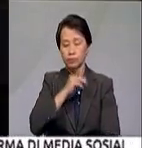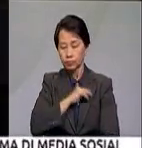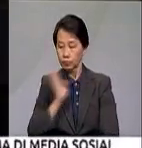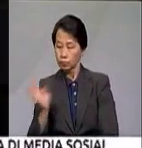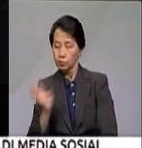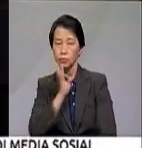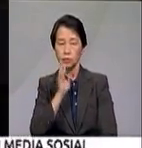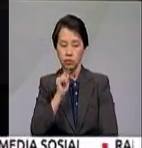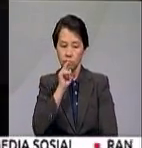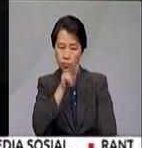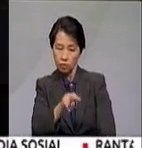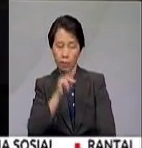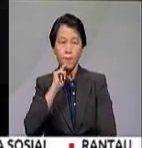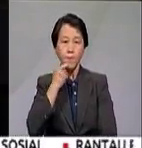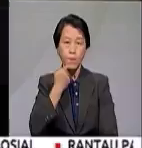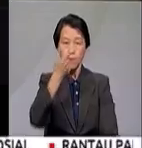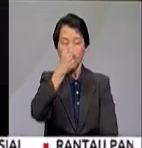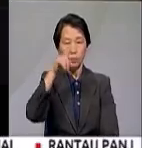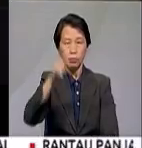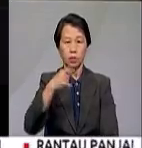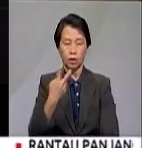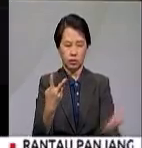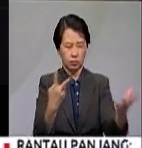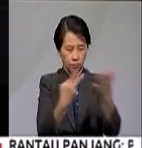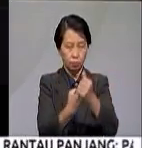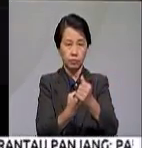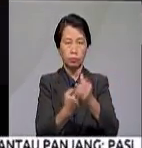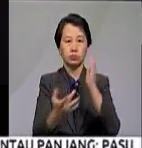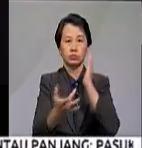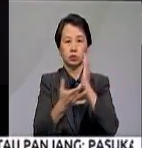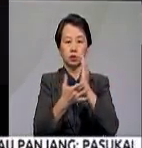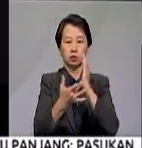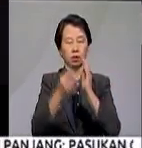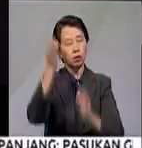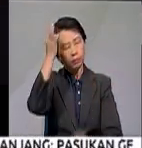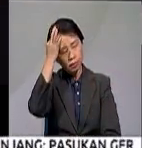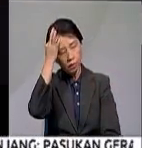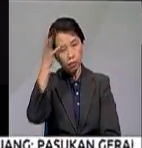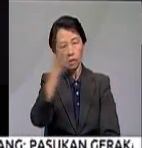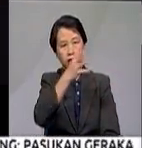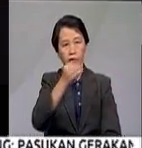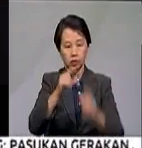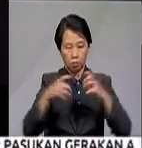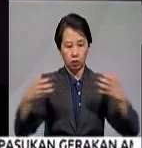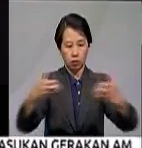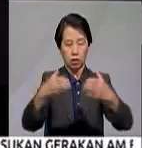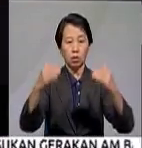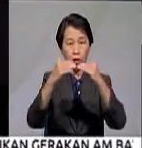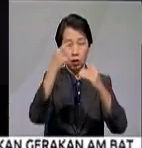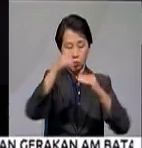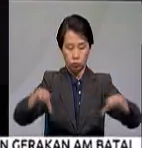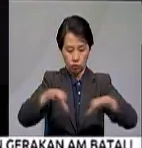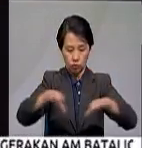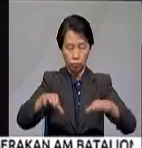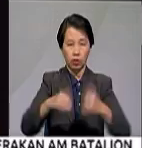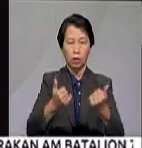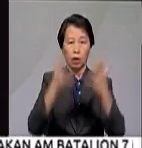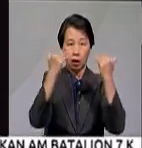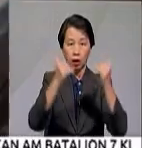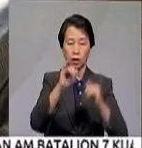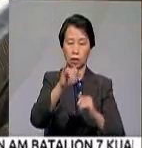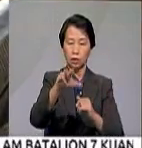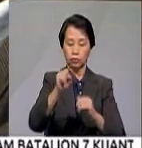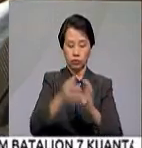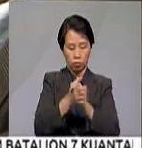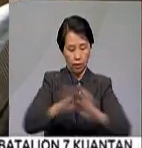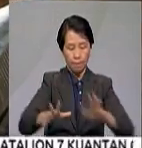perlu dipandang serius kerana ia memerlukan satu penyatuan teknologi, pemikiran dan gagasan adil bagi melaksanakannya agar isu